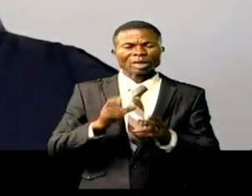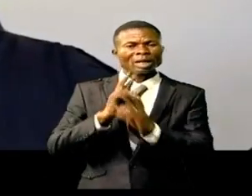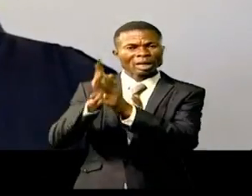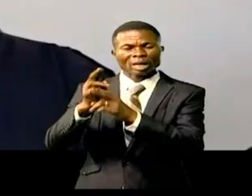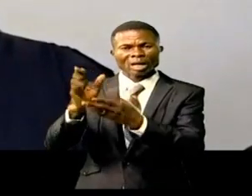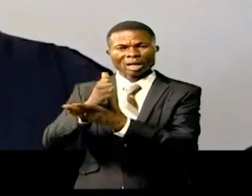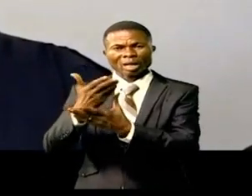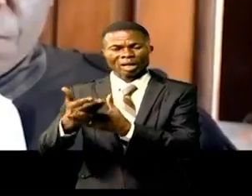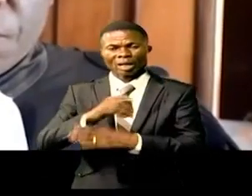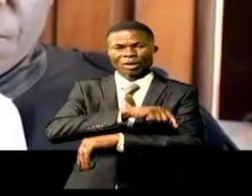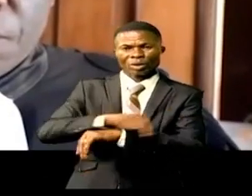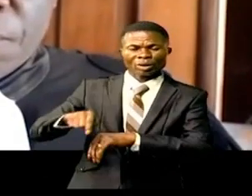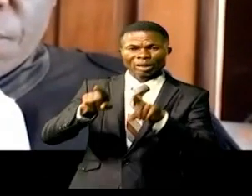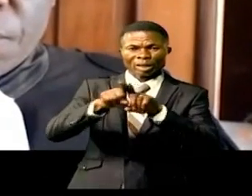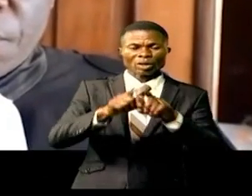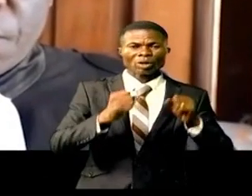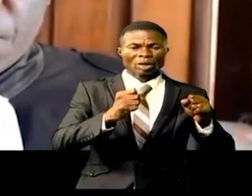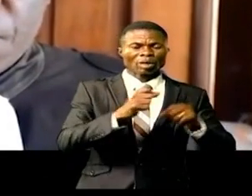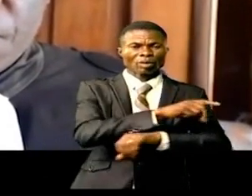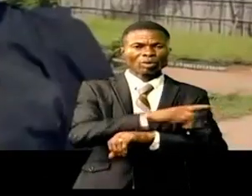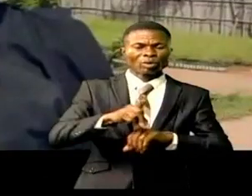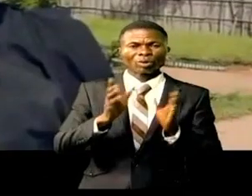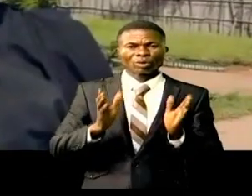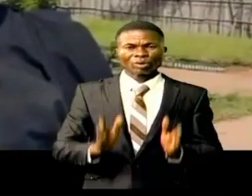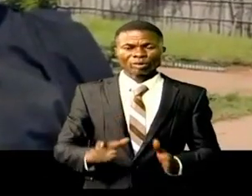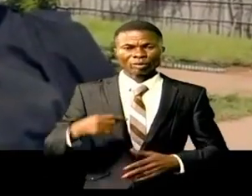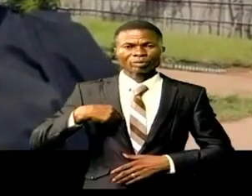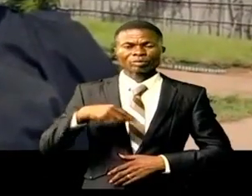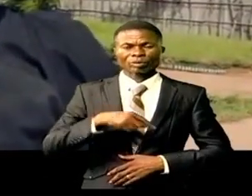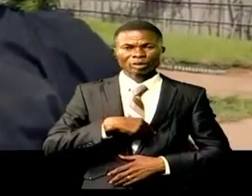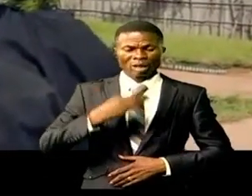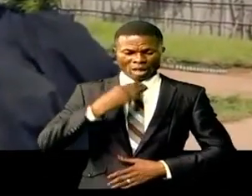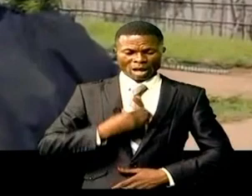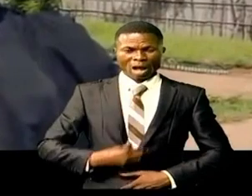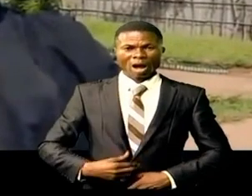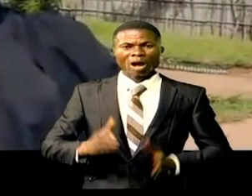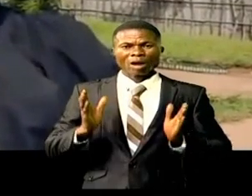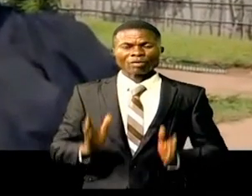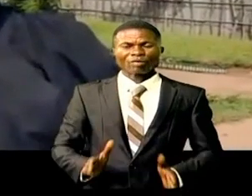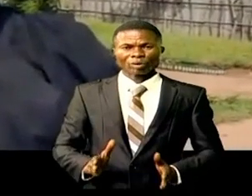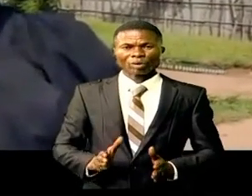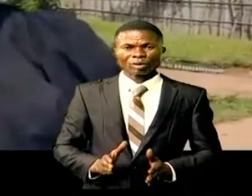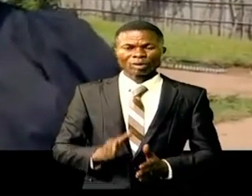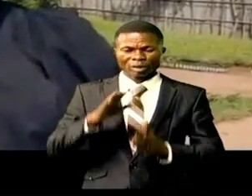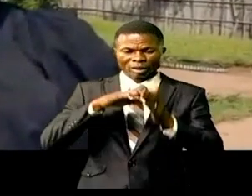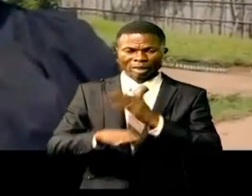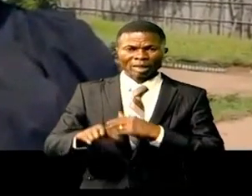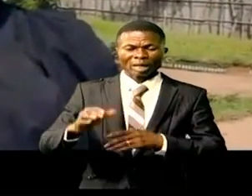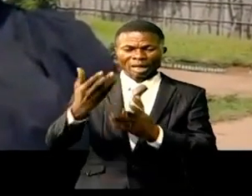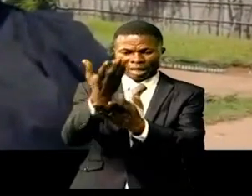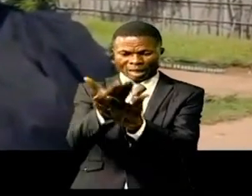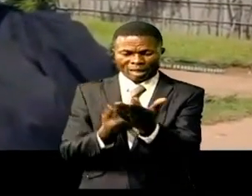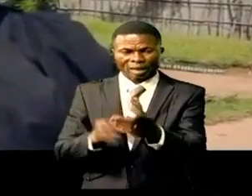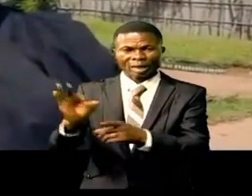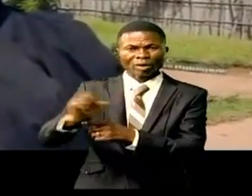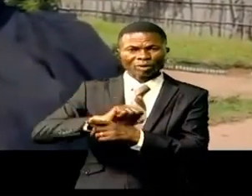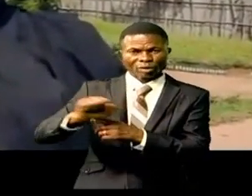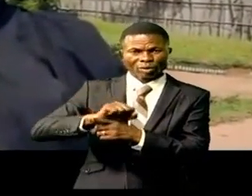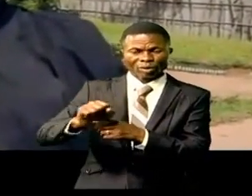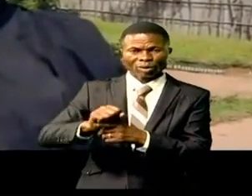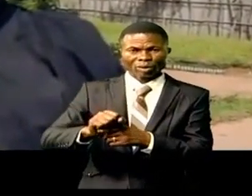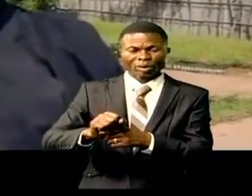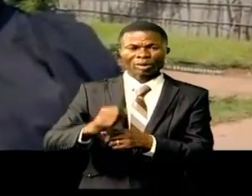entre le barreau et le pouvoir administratif. Les avocats inscrits à la liste des stages ont